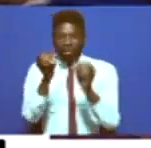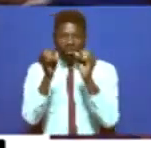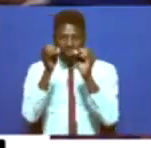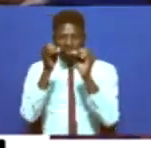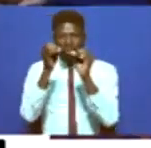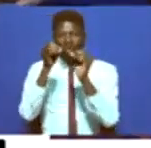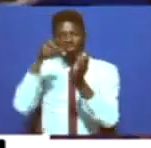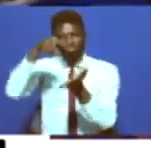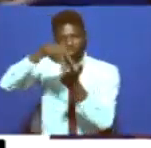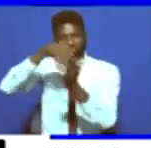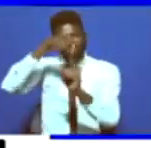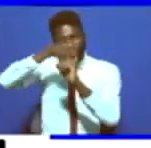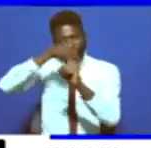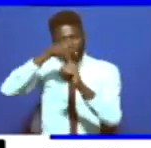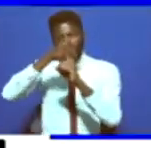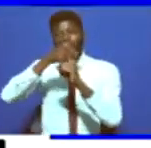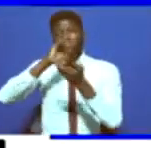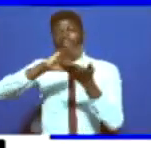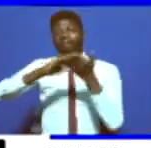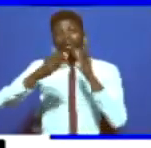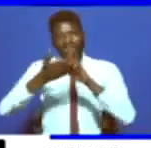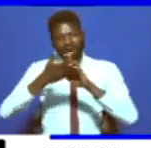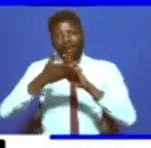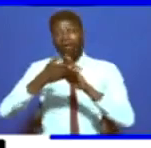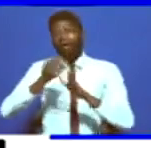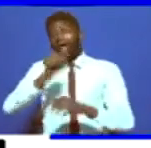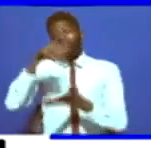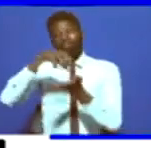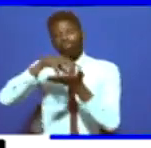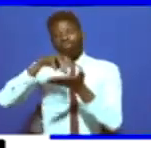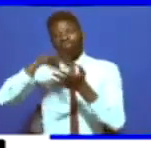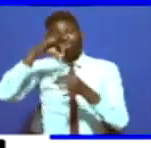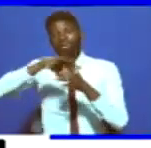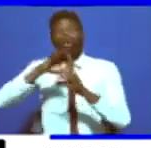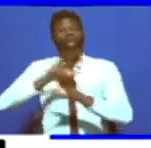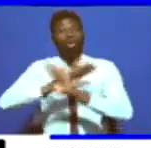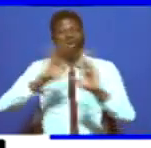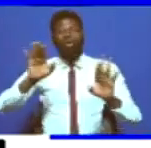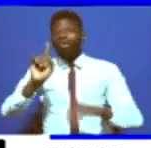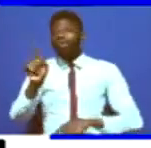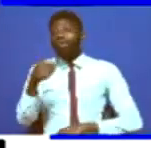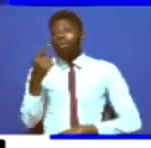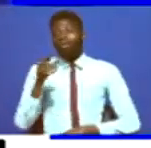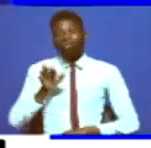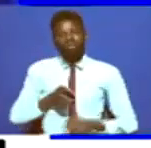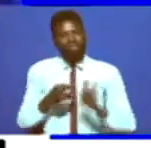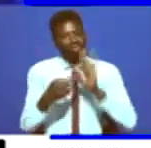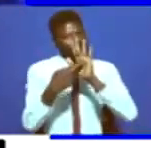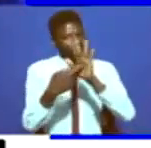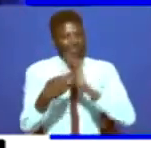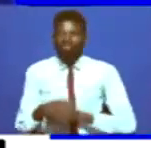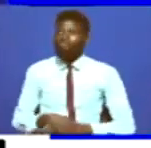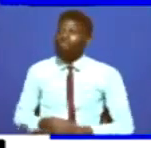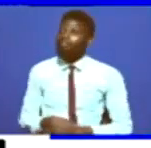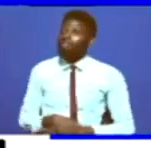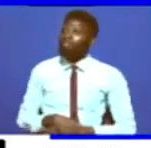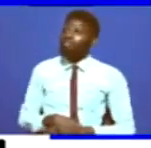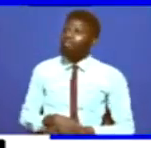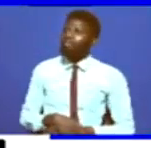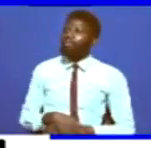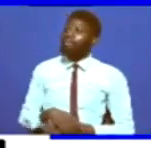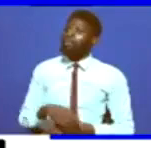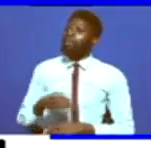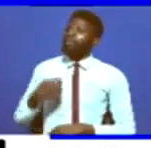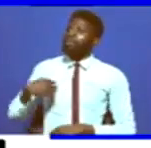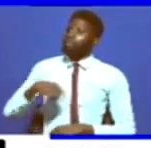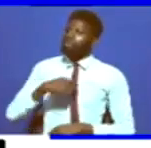na wadhifa wa mwakilishi wanawake. He has promised to make sure that there be some kind of industry in